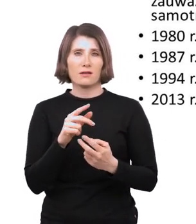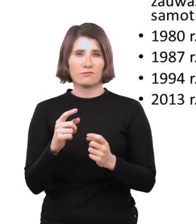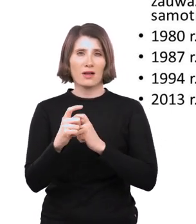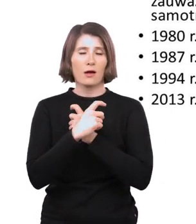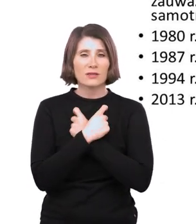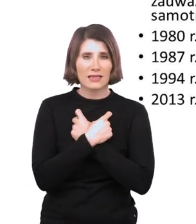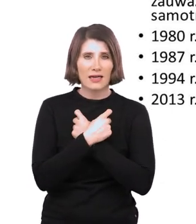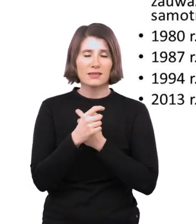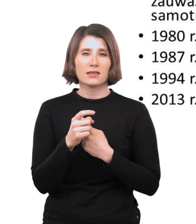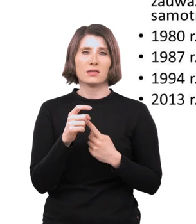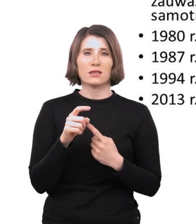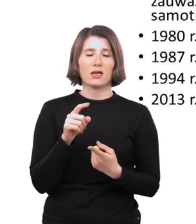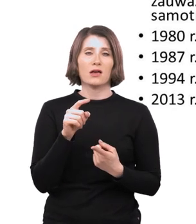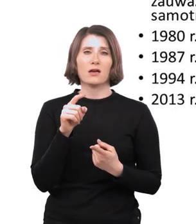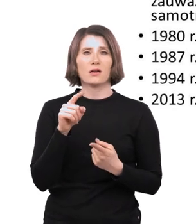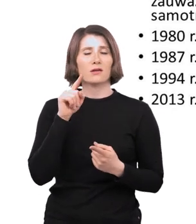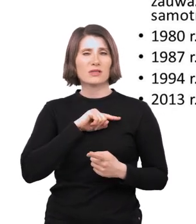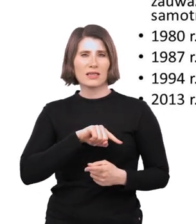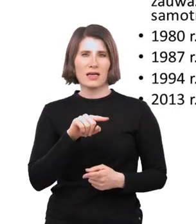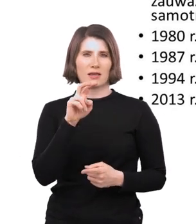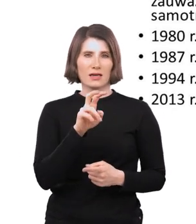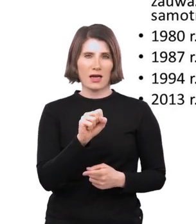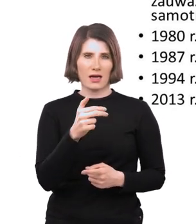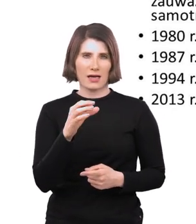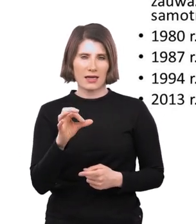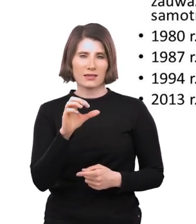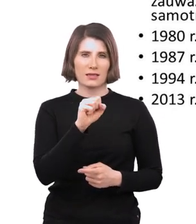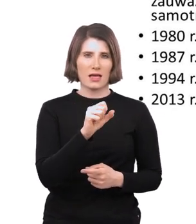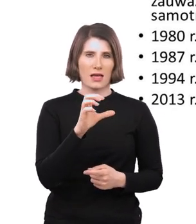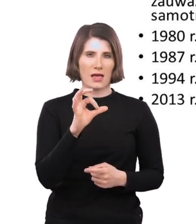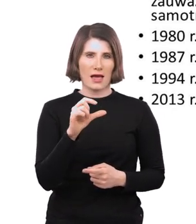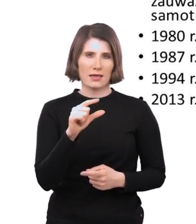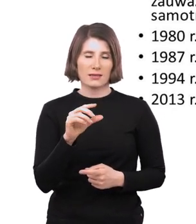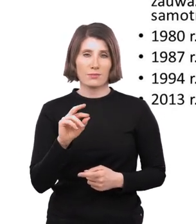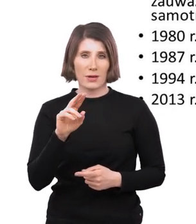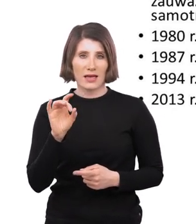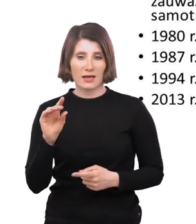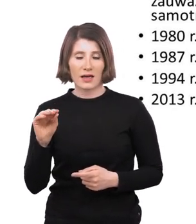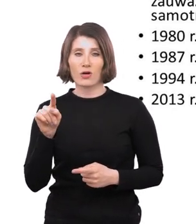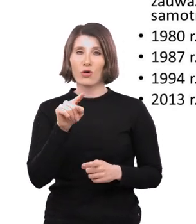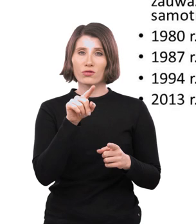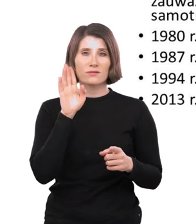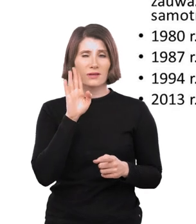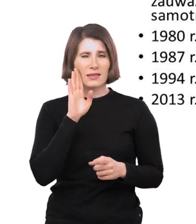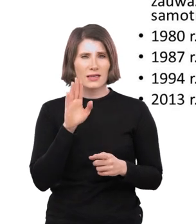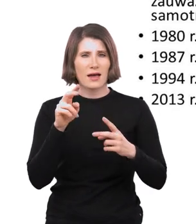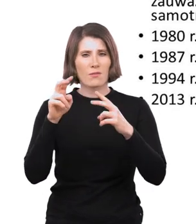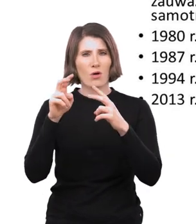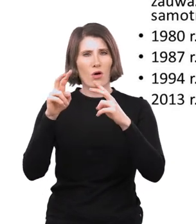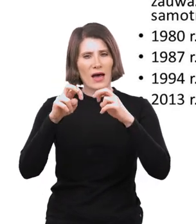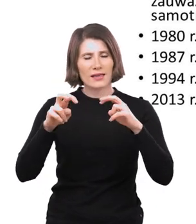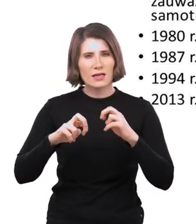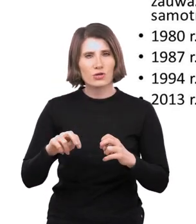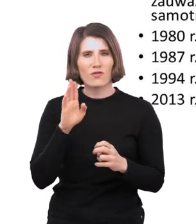austriacki psychiatra Hans Asperger, który również badał podobne przypadki, doszedł